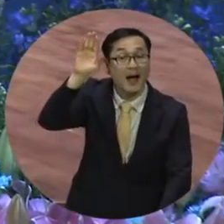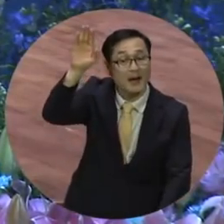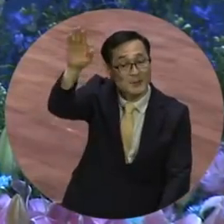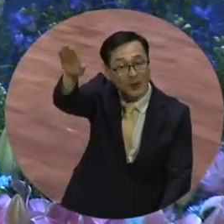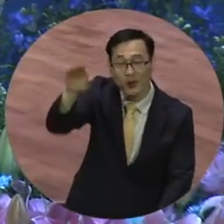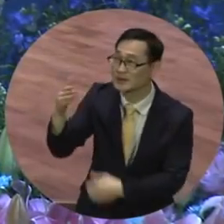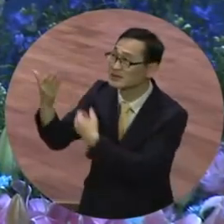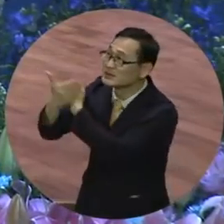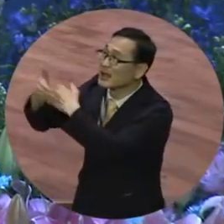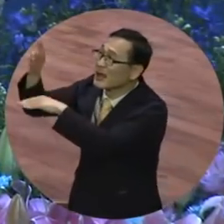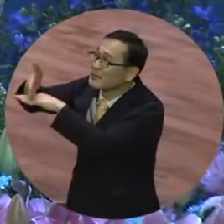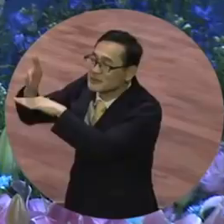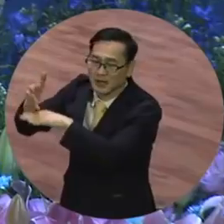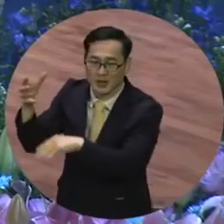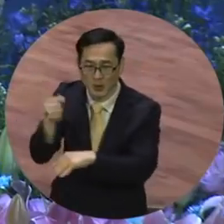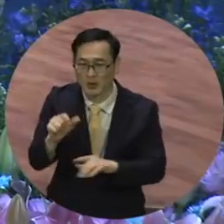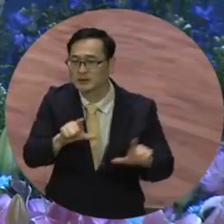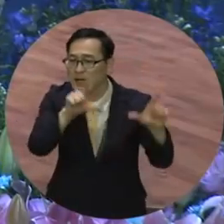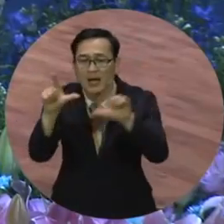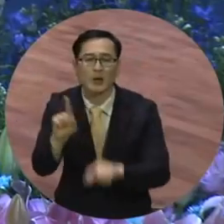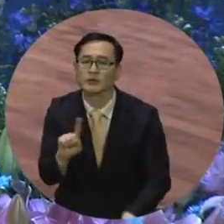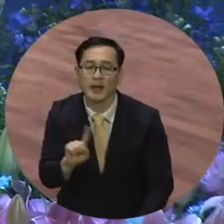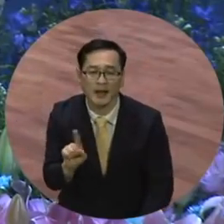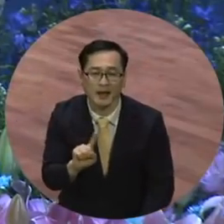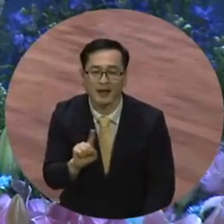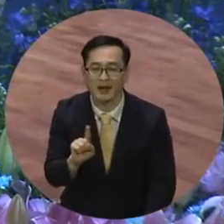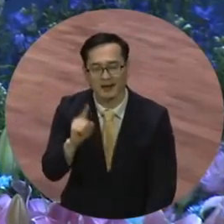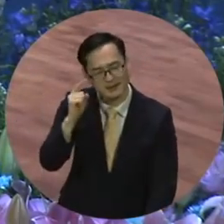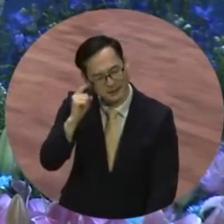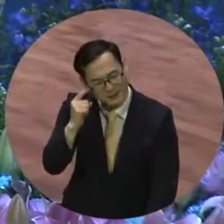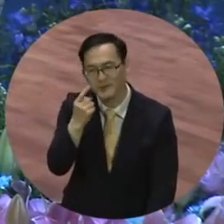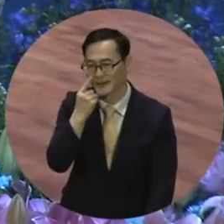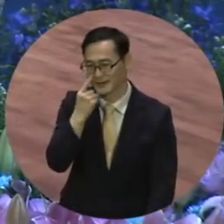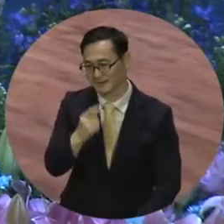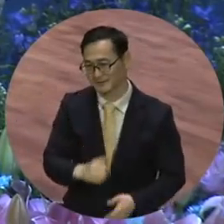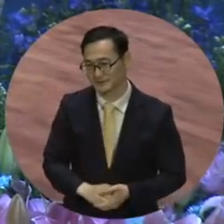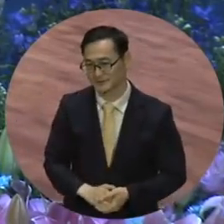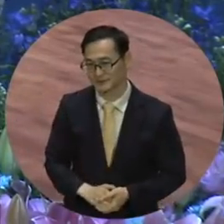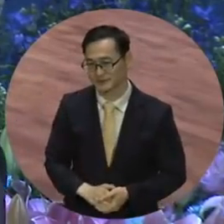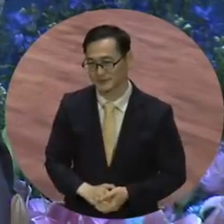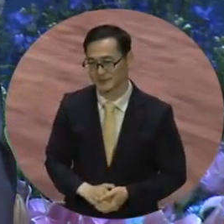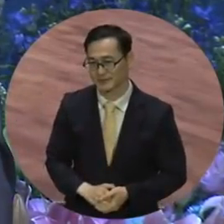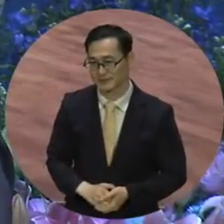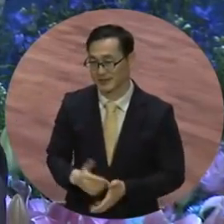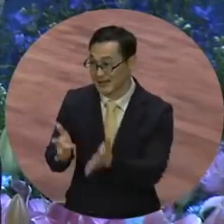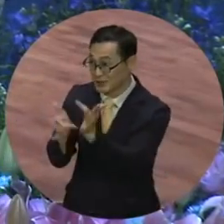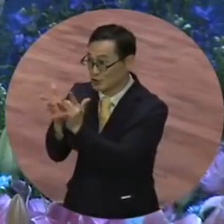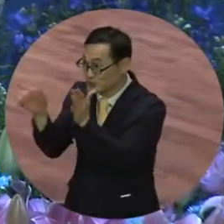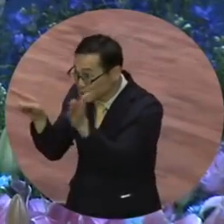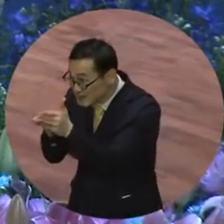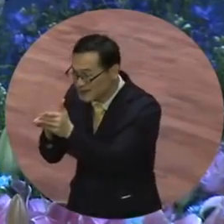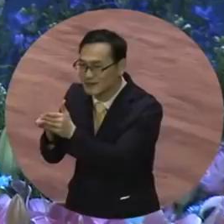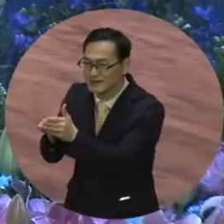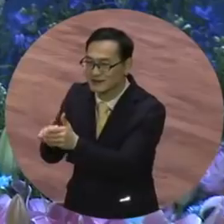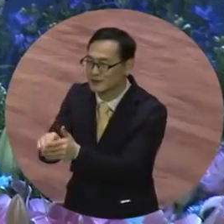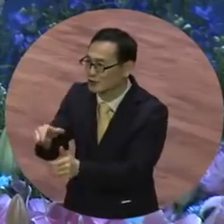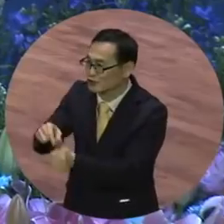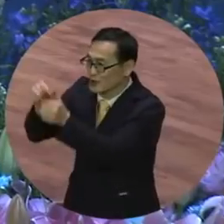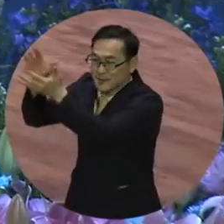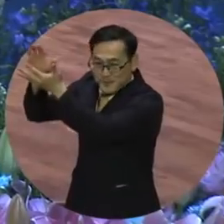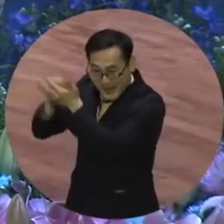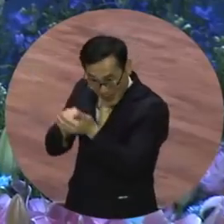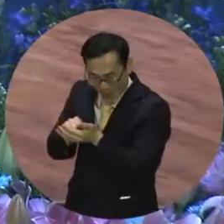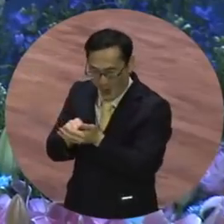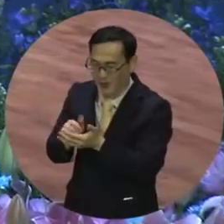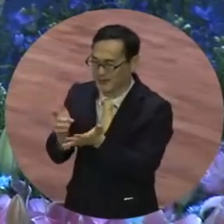대해서 아주 사실적으로 고백하죠. 우리는 이 땅에 살면서 예수 그리스도를 믿음으로 구원받고 예수 그리스도와 함께